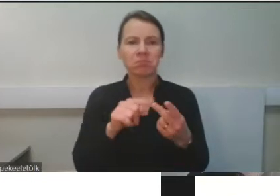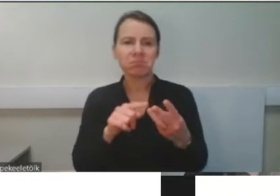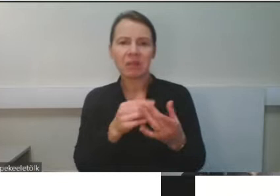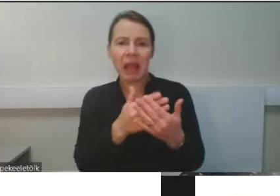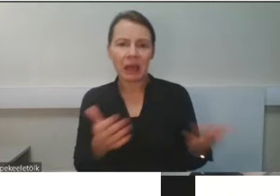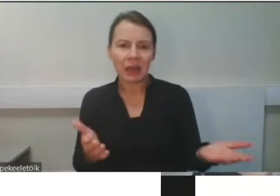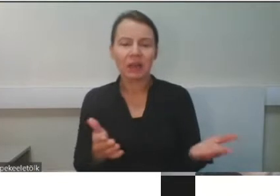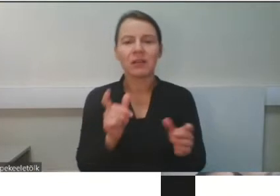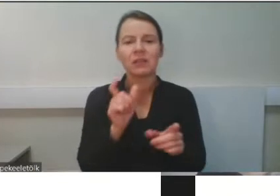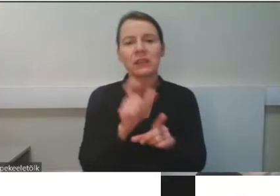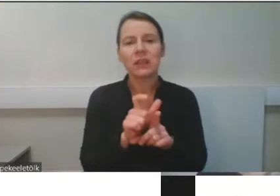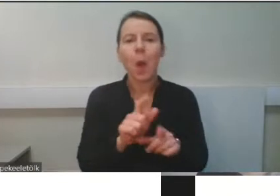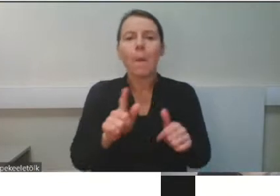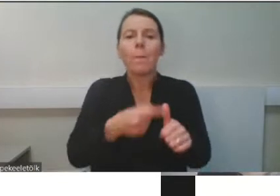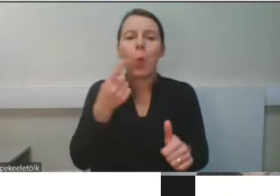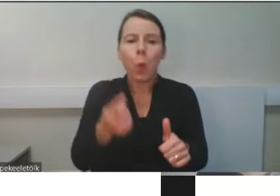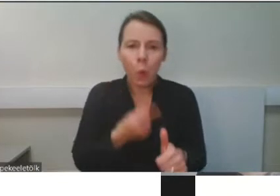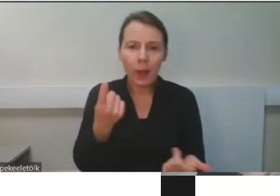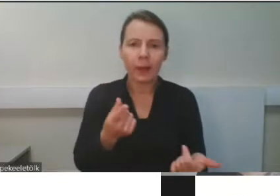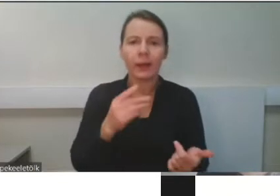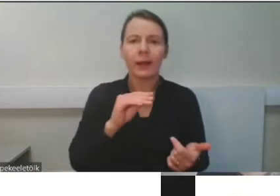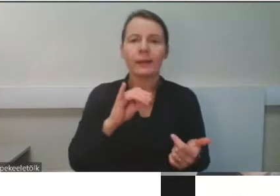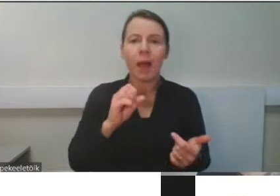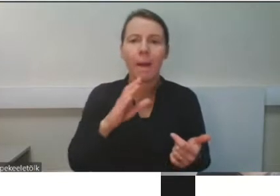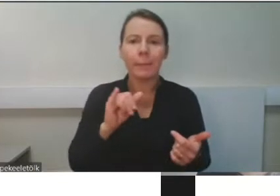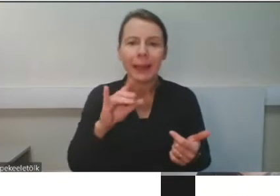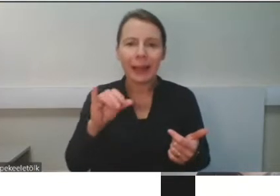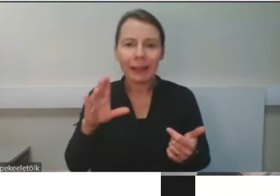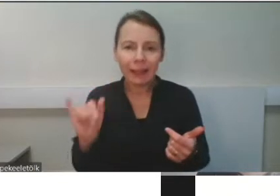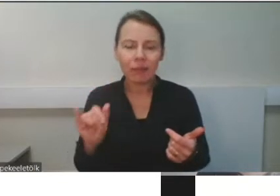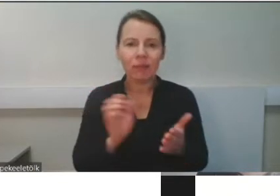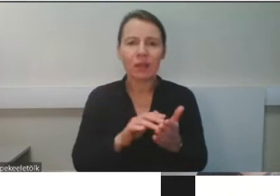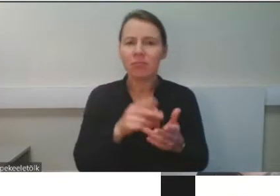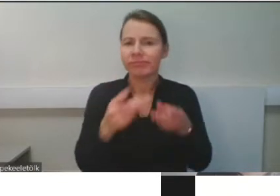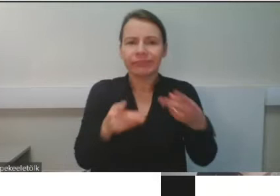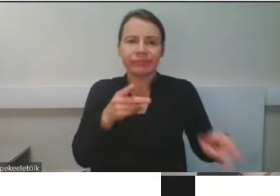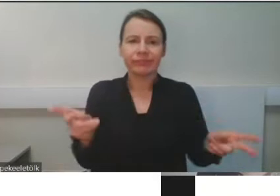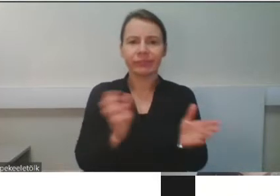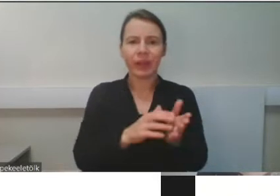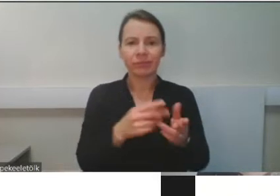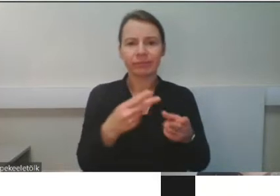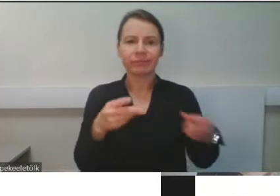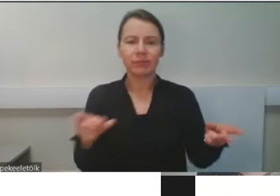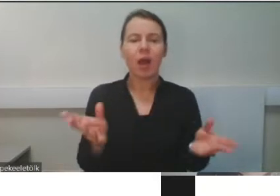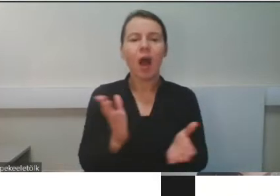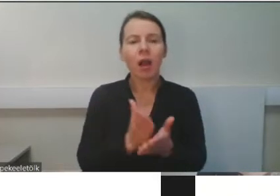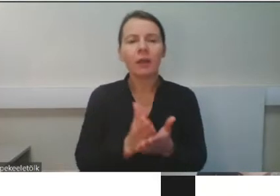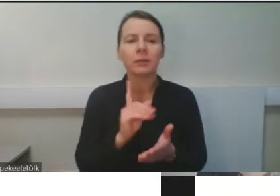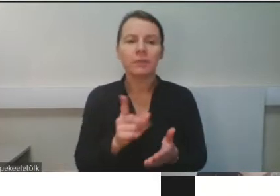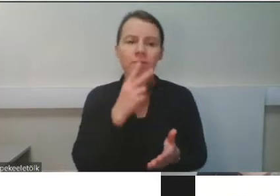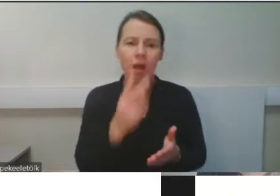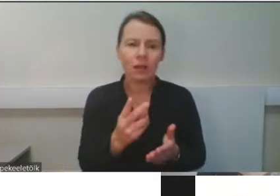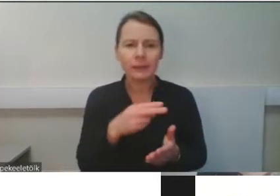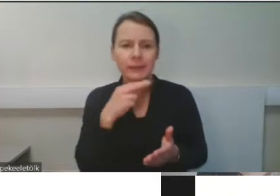olukorda. Et kõik need uuringud hakkavad siis küsitlema inimesi alates vanusest kas 16